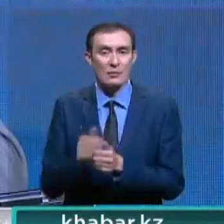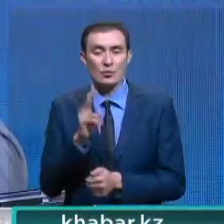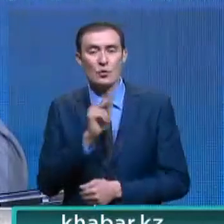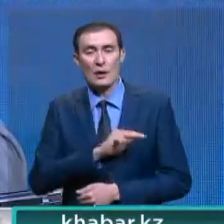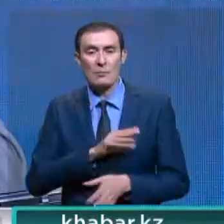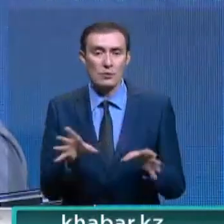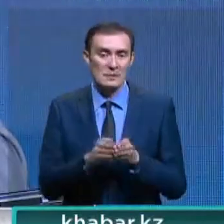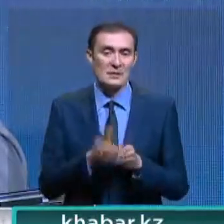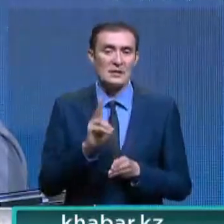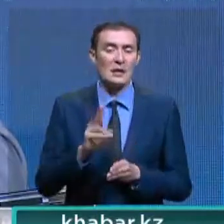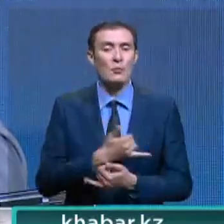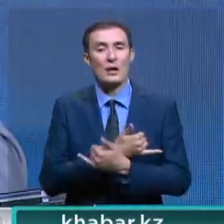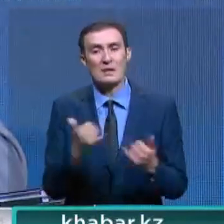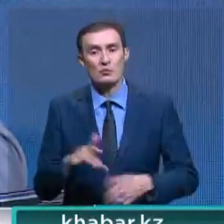или кому мы оказываем услуги